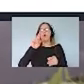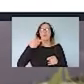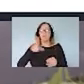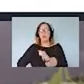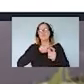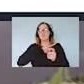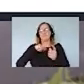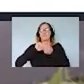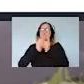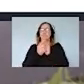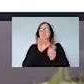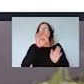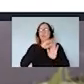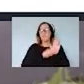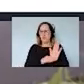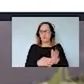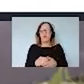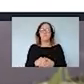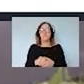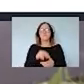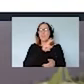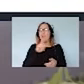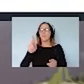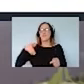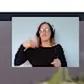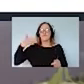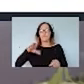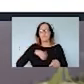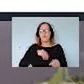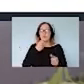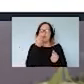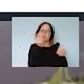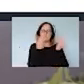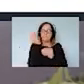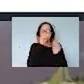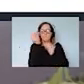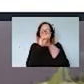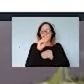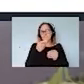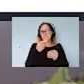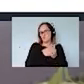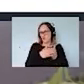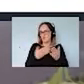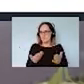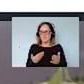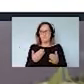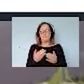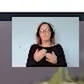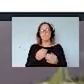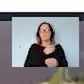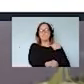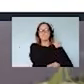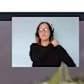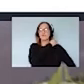przerabiać na specjalnym programie, to każdy wykładowca na przykład może trochę zmodyfikować ten podręcznik. Gdyby to był